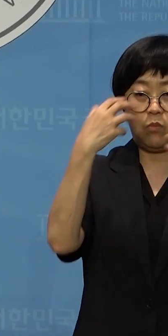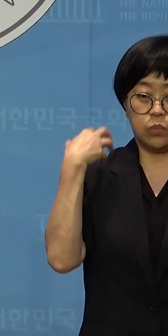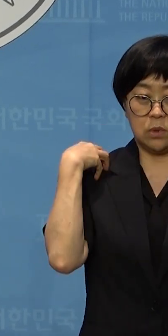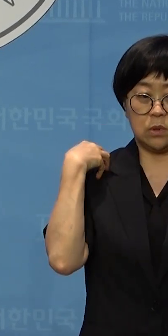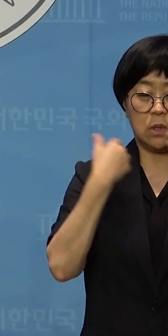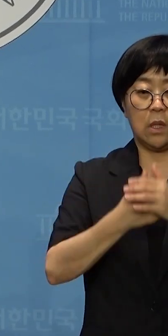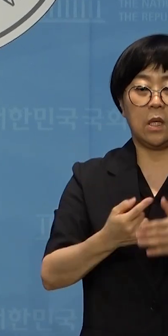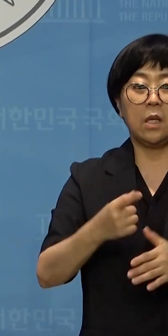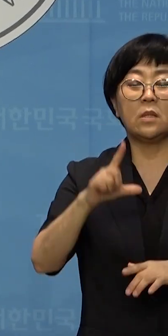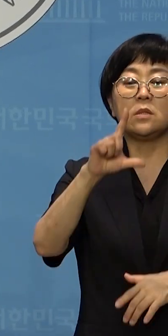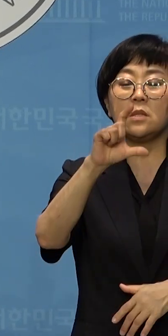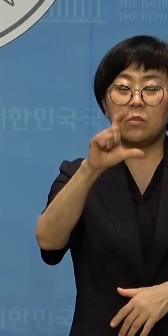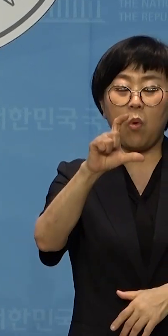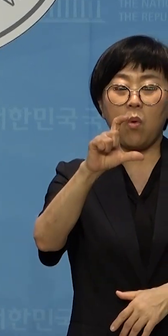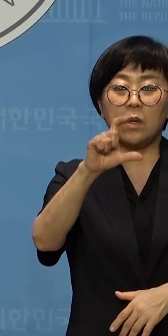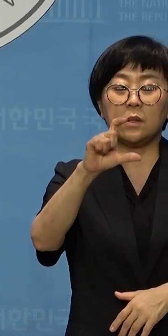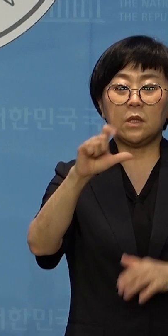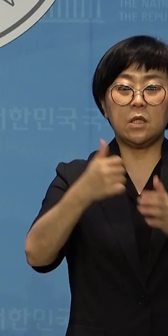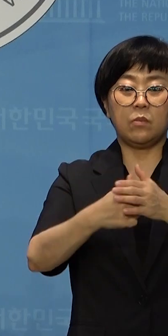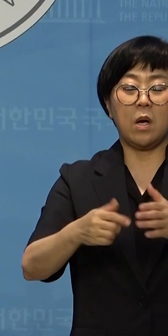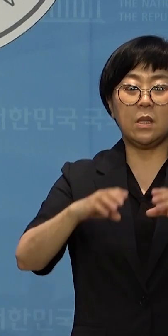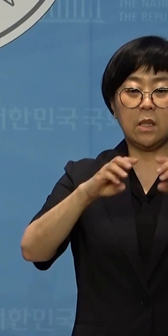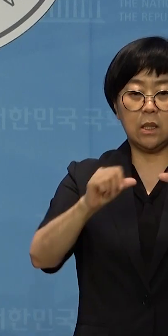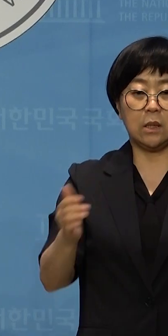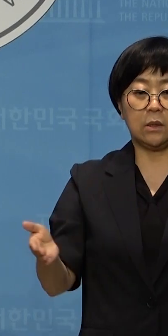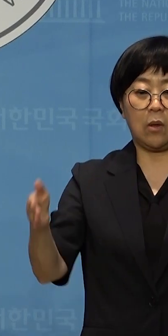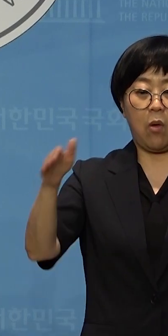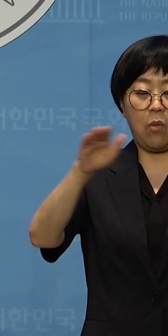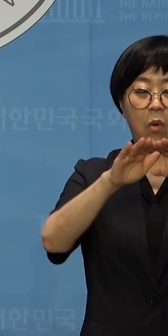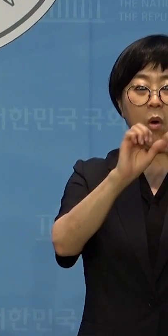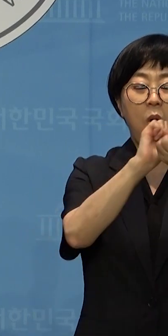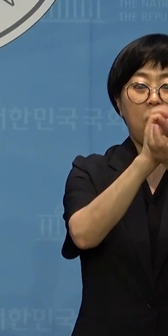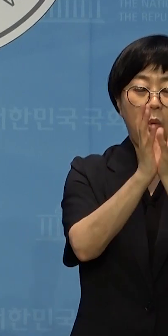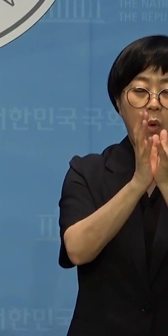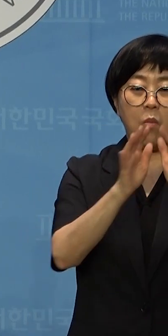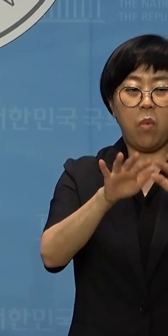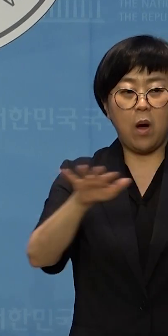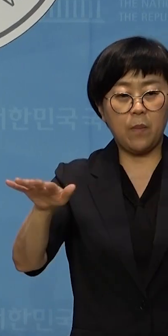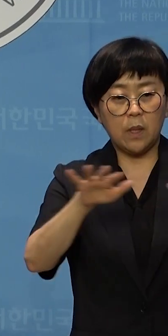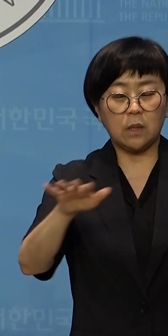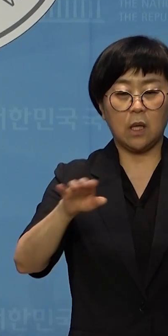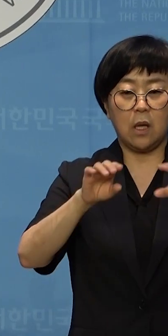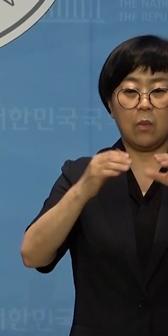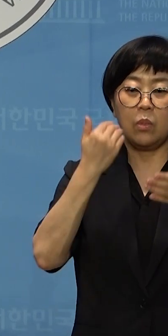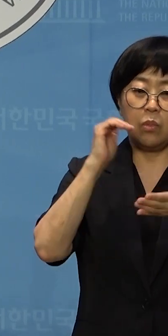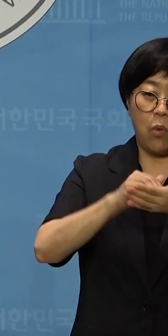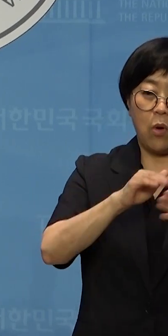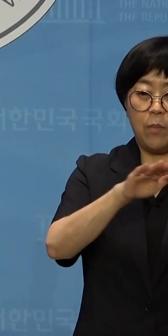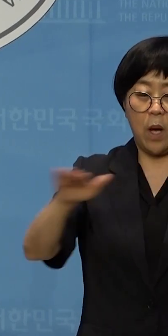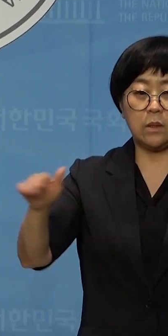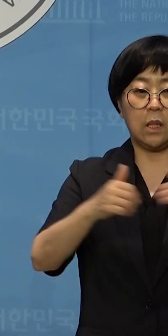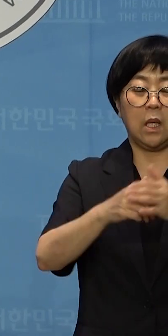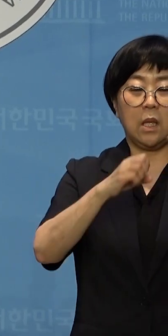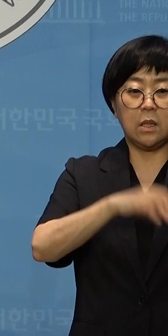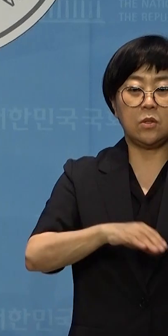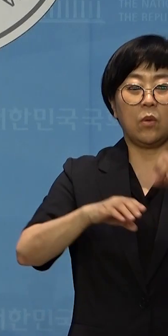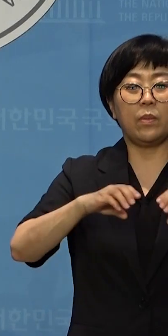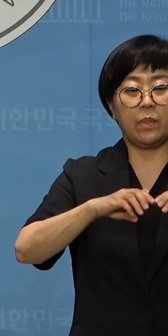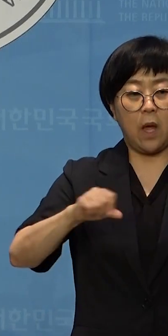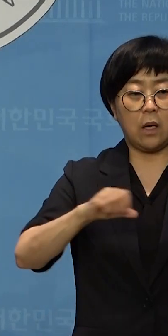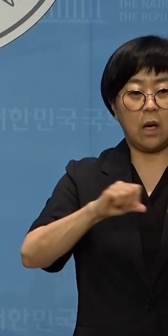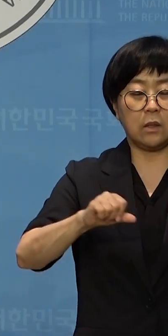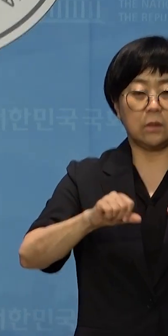정부는 15cm 이상 흙을 덮고 꽃과 매트, 자갈밭을 설치해 기존 토양과의